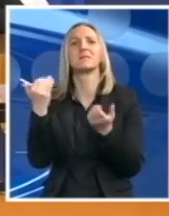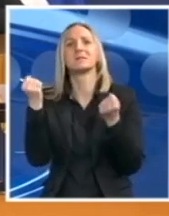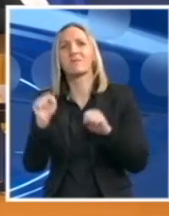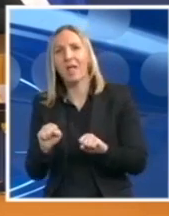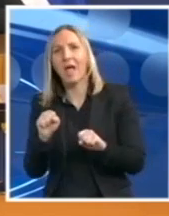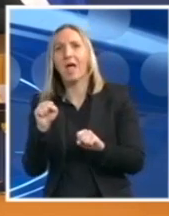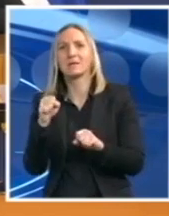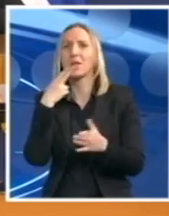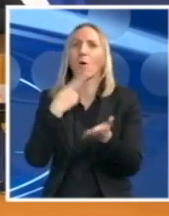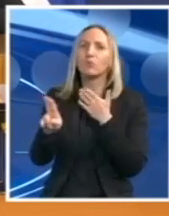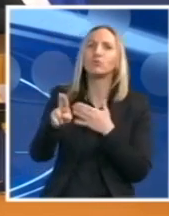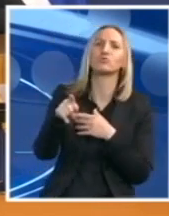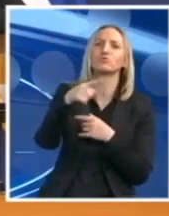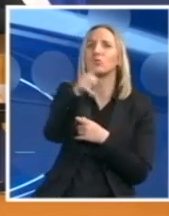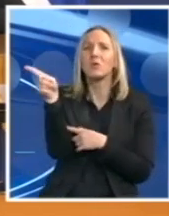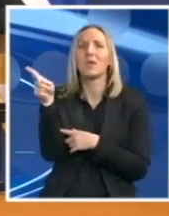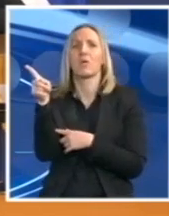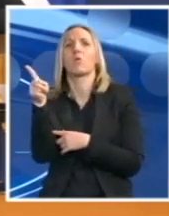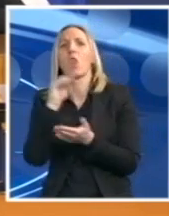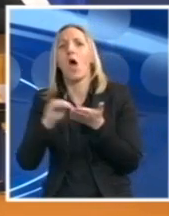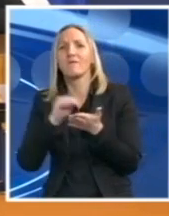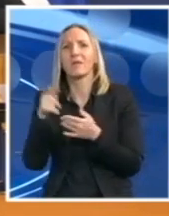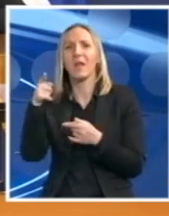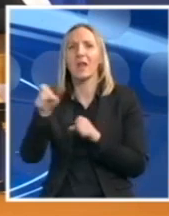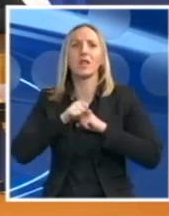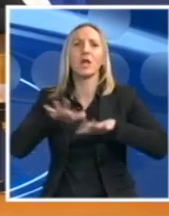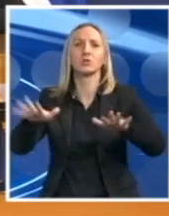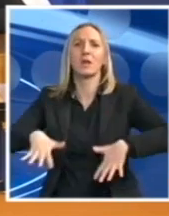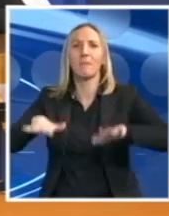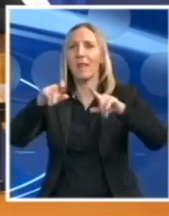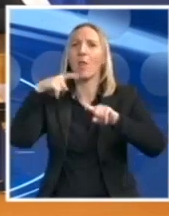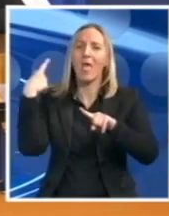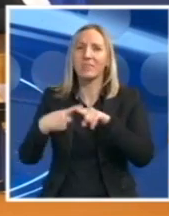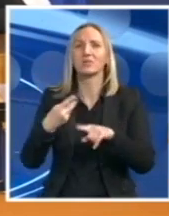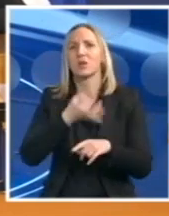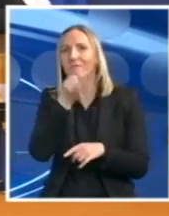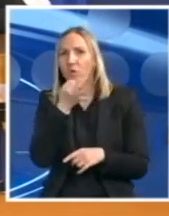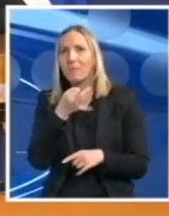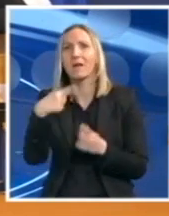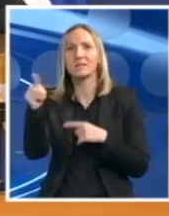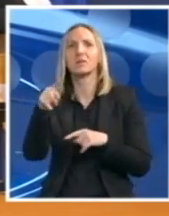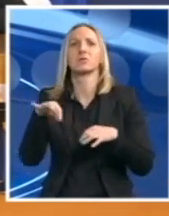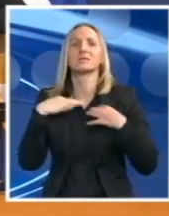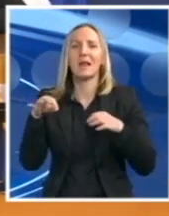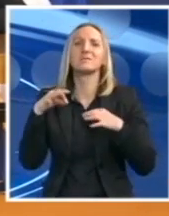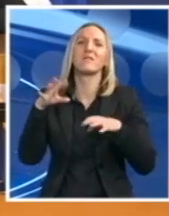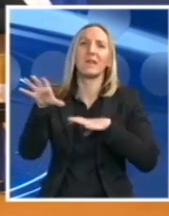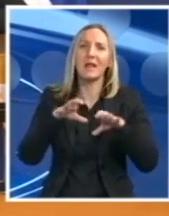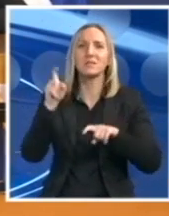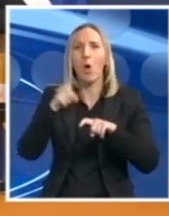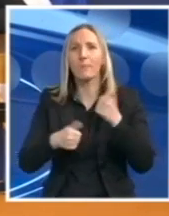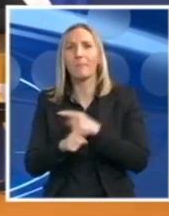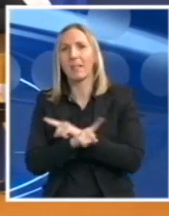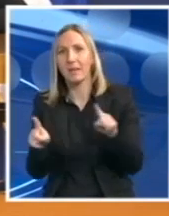da šire paniku objavljivanjem netačnih informacija o tome kako su zdravstveni radnici opremljeni, ali